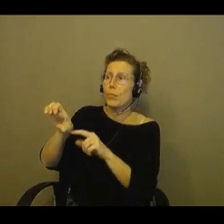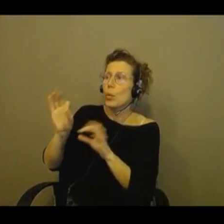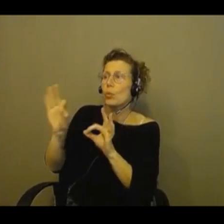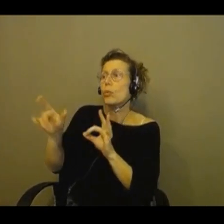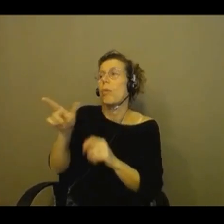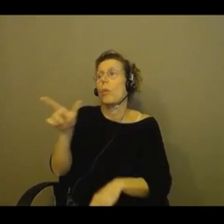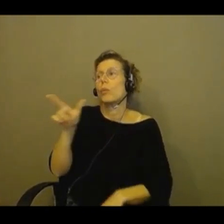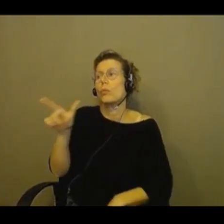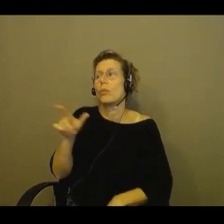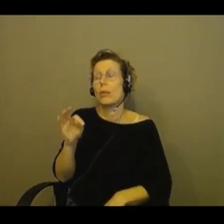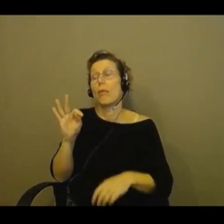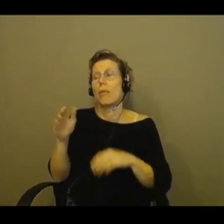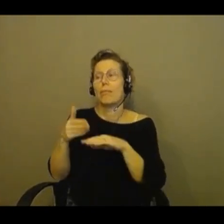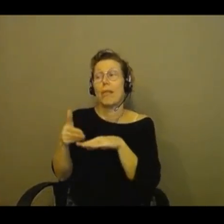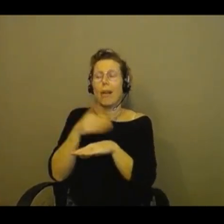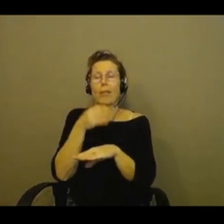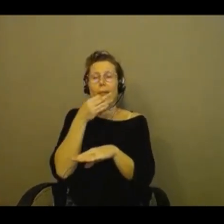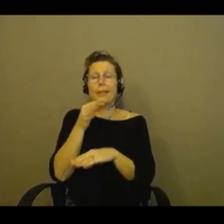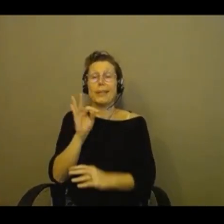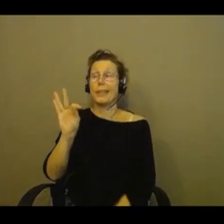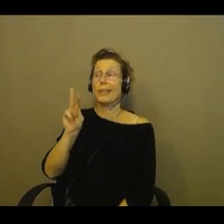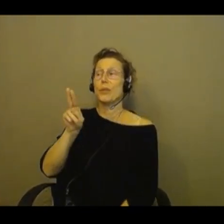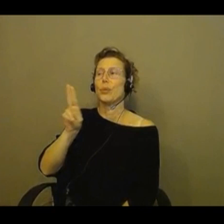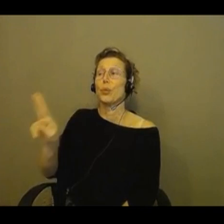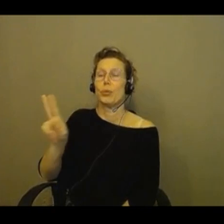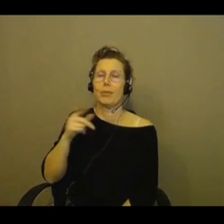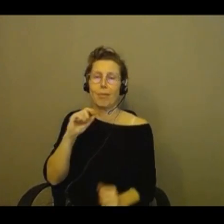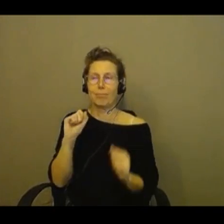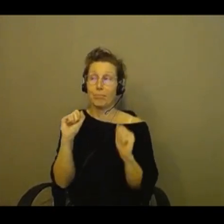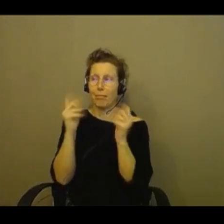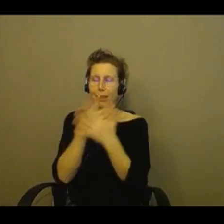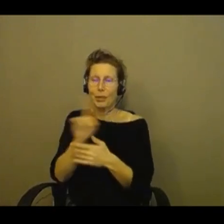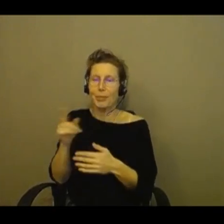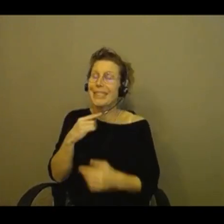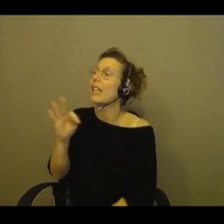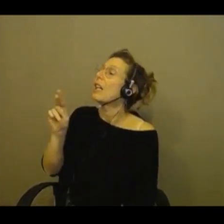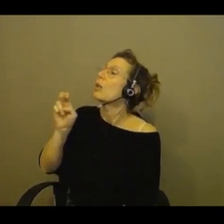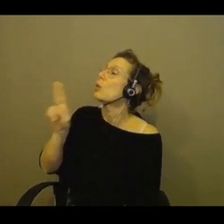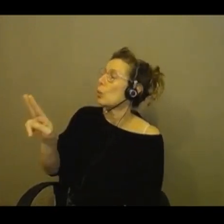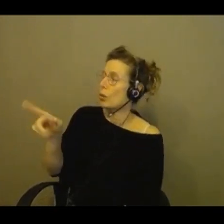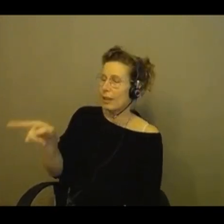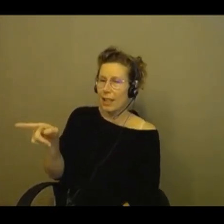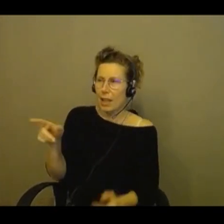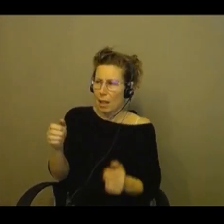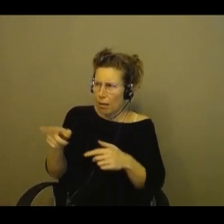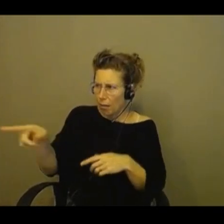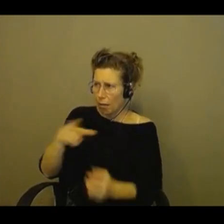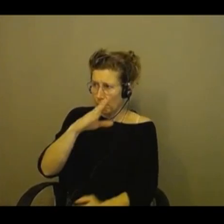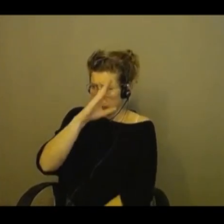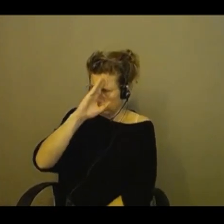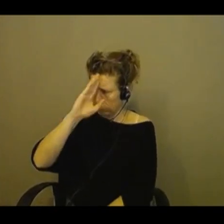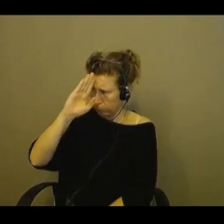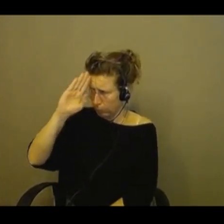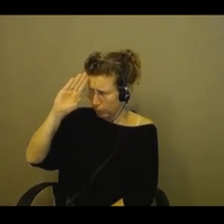convenu juste avant, pas de surprise, c'est pour ça, tutoiement aujourd'hui. Philippe, plusieurs casquettes, mais en tout cas